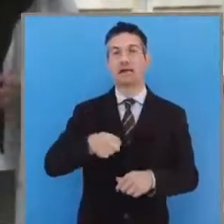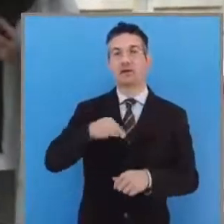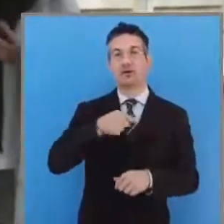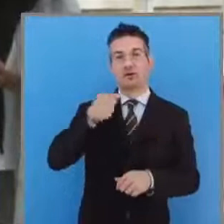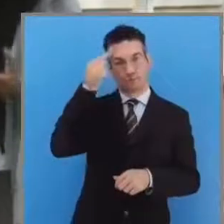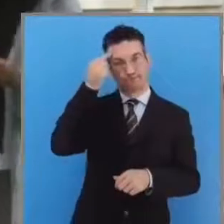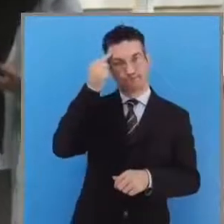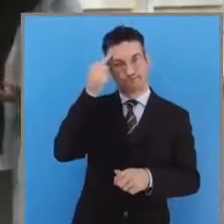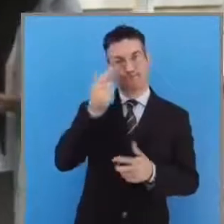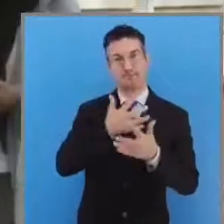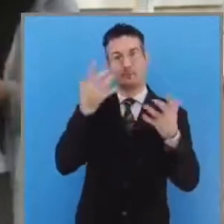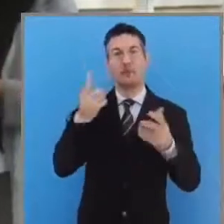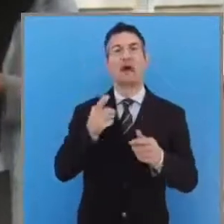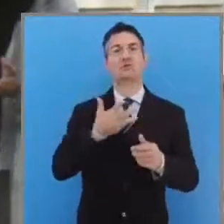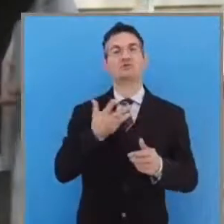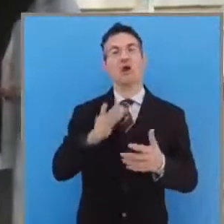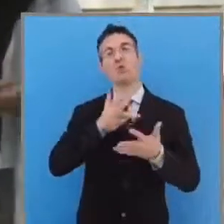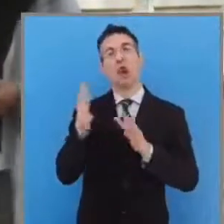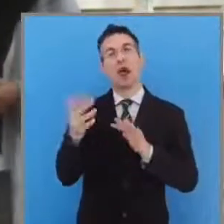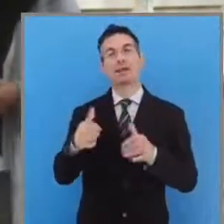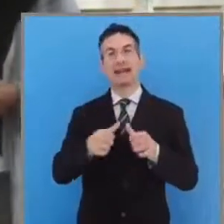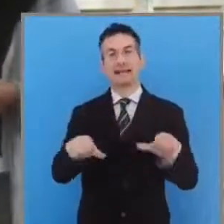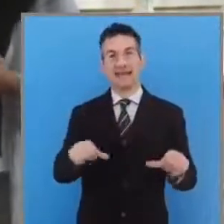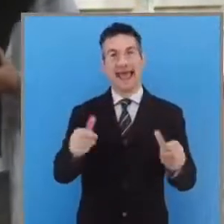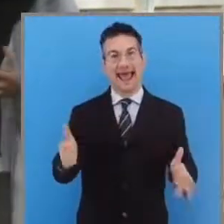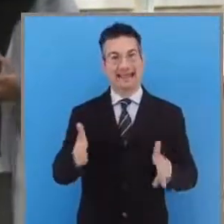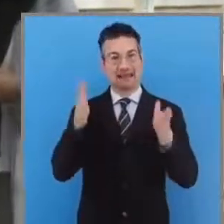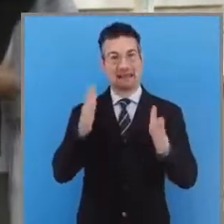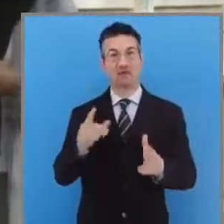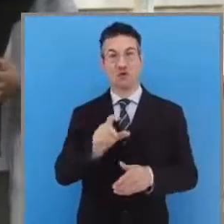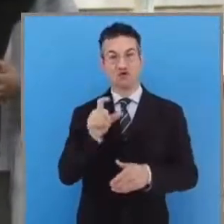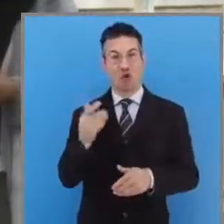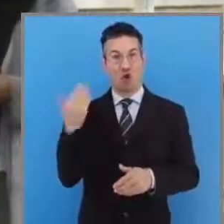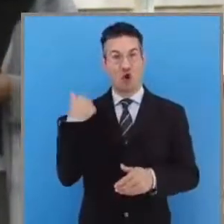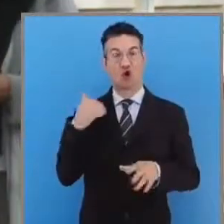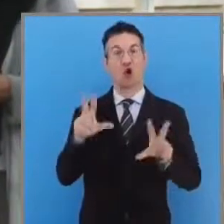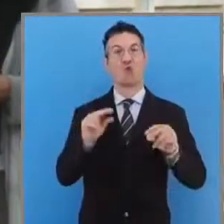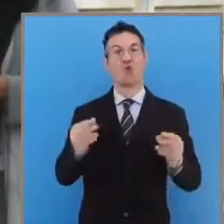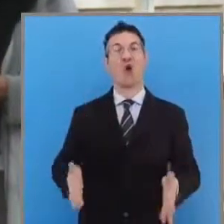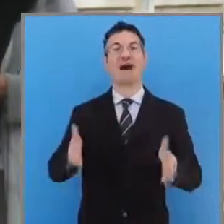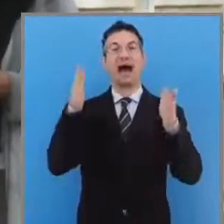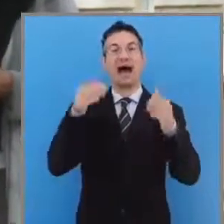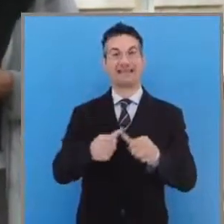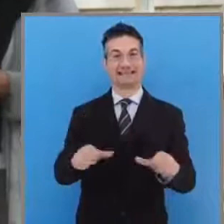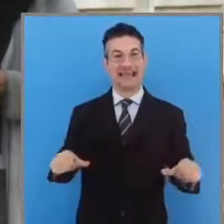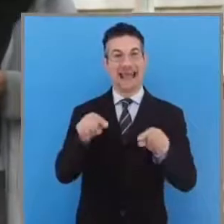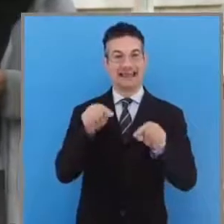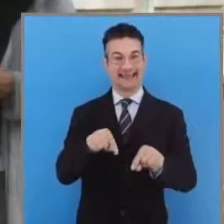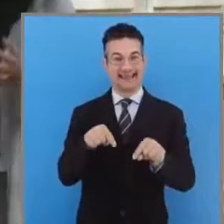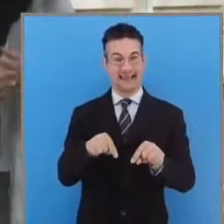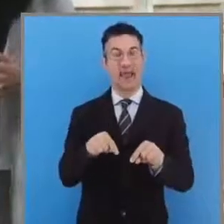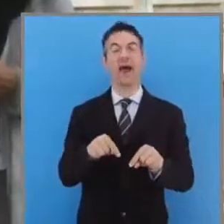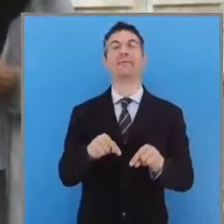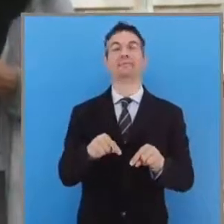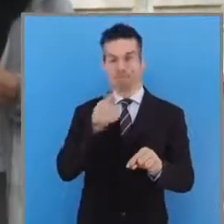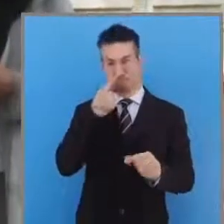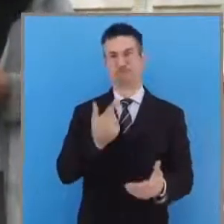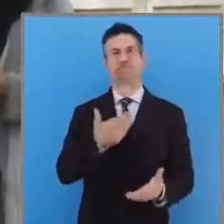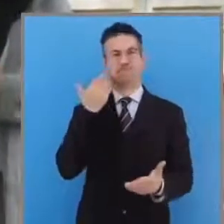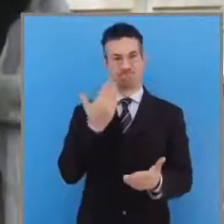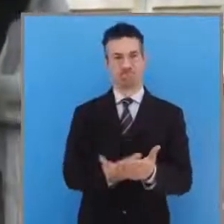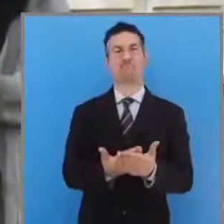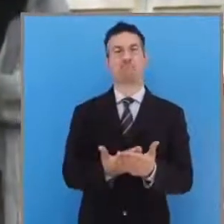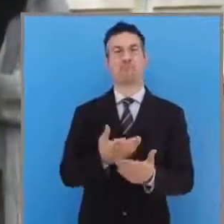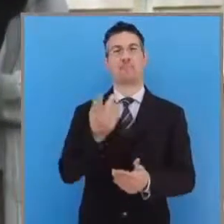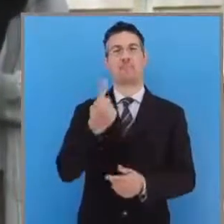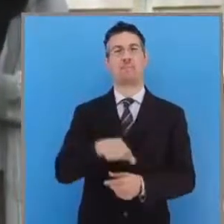un'altra sede, finalmente siamo approdati da qualche giorno in questa nuova sede che è assolutamente adeguata alla risposta